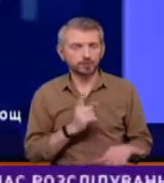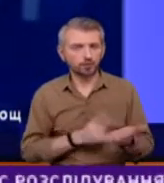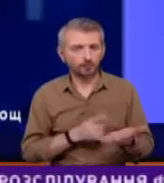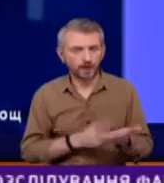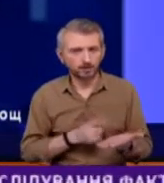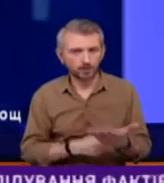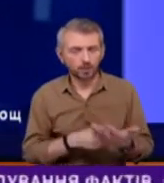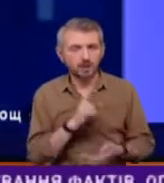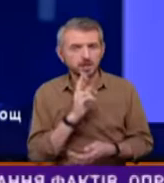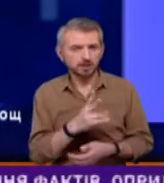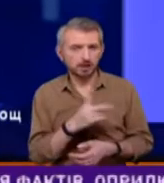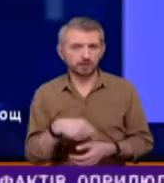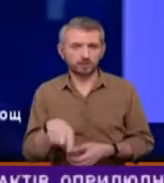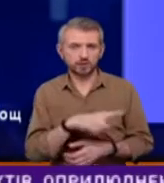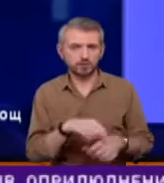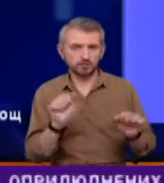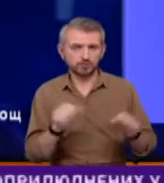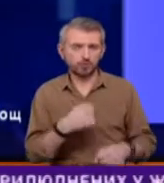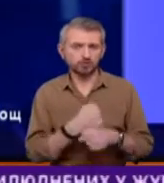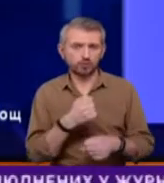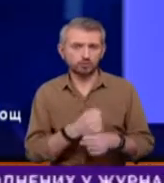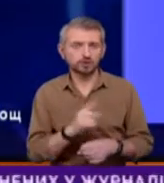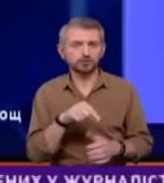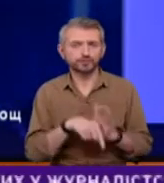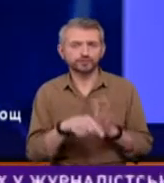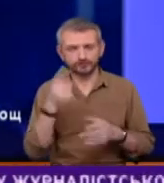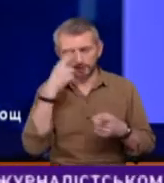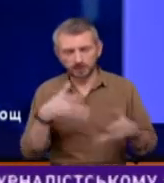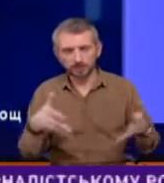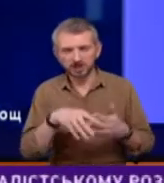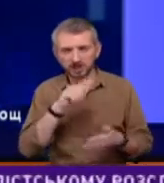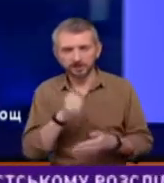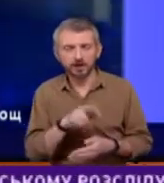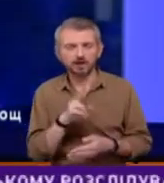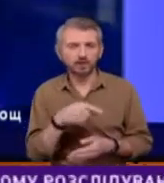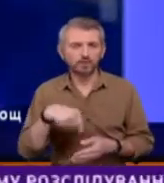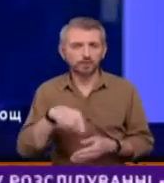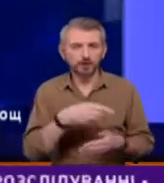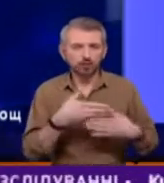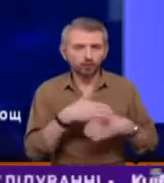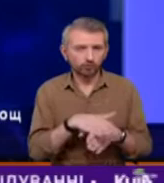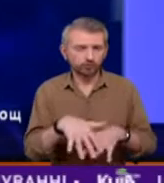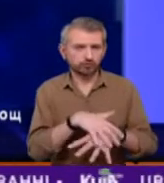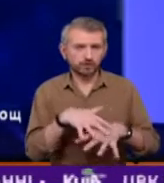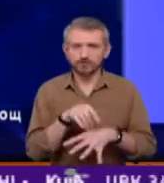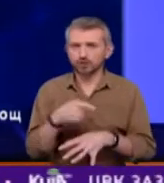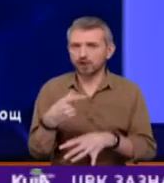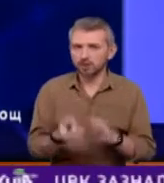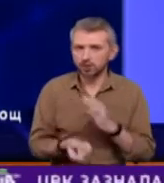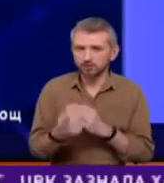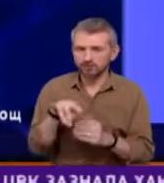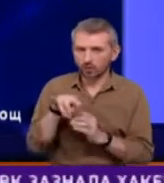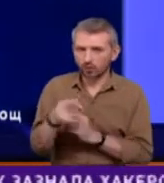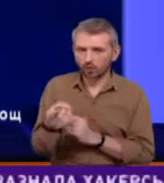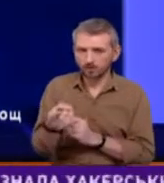доведено, як вони можуть зробити, що таке гібридна війна, як вони розколюють там, суспільство. Там, де утворився отвір,